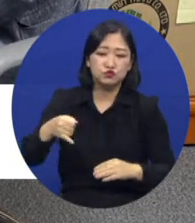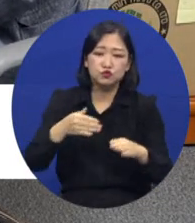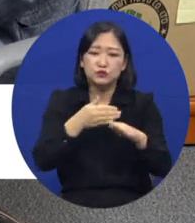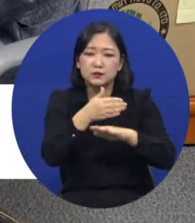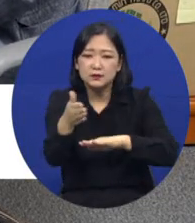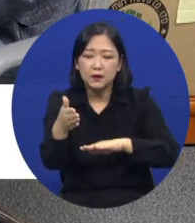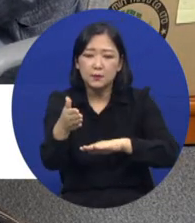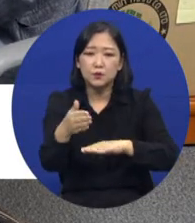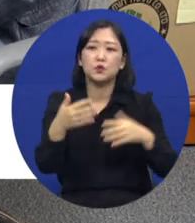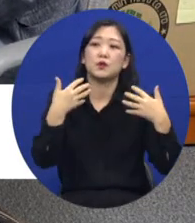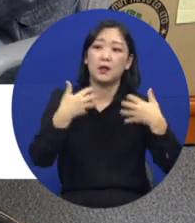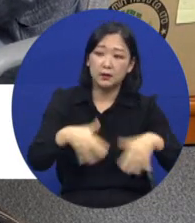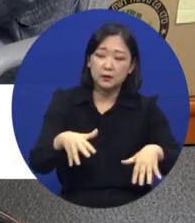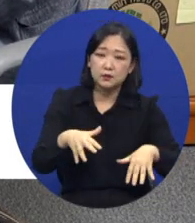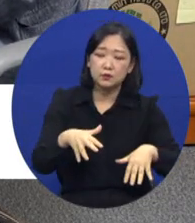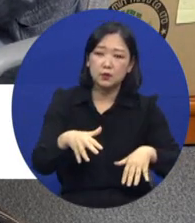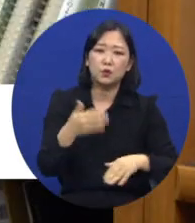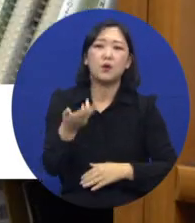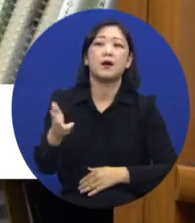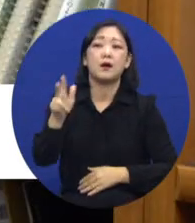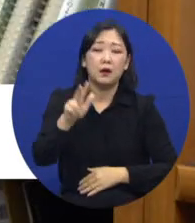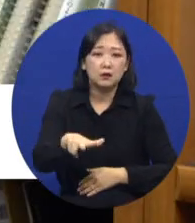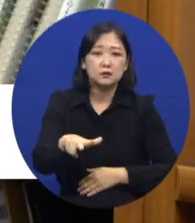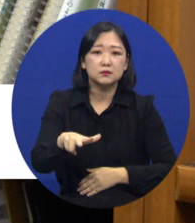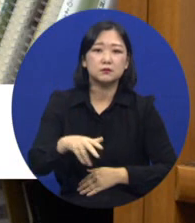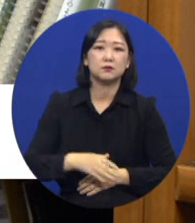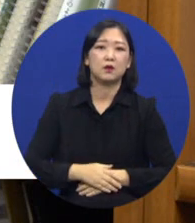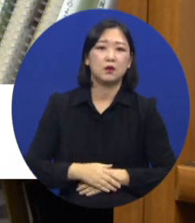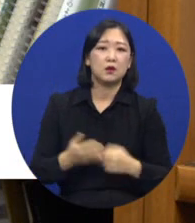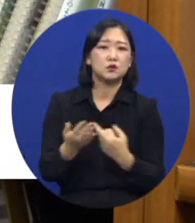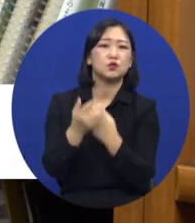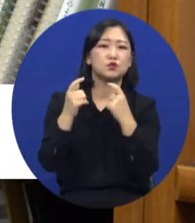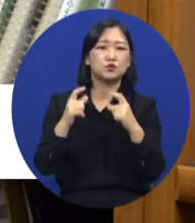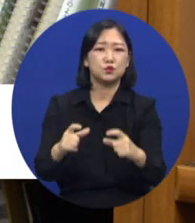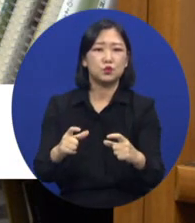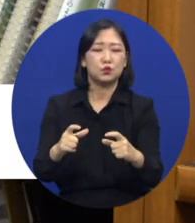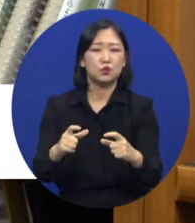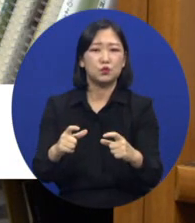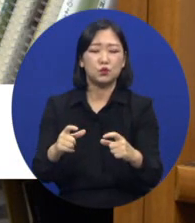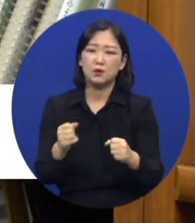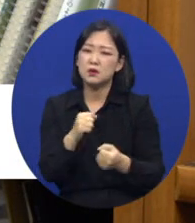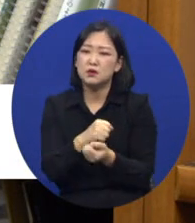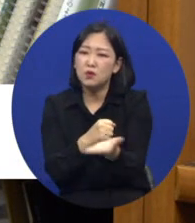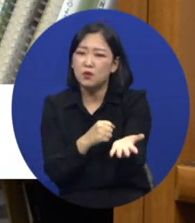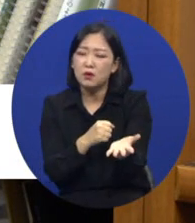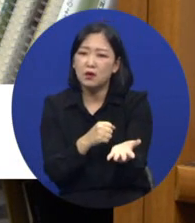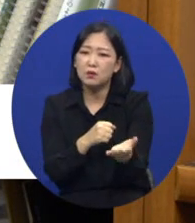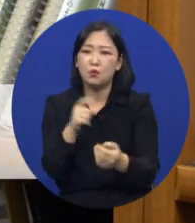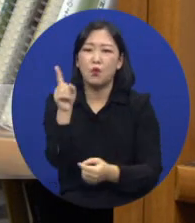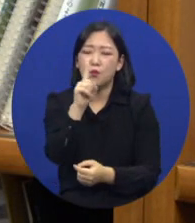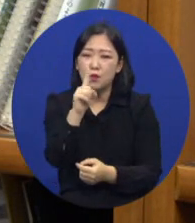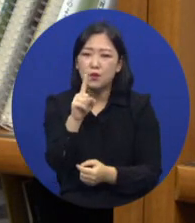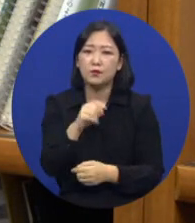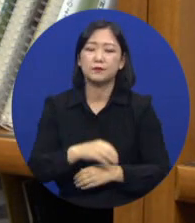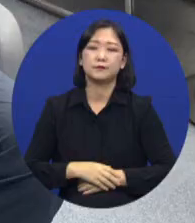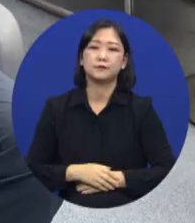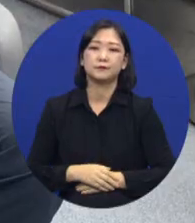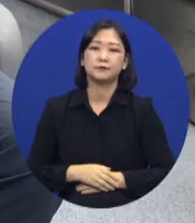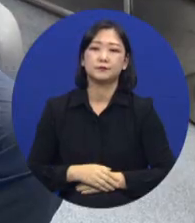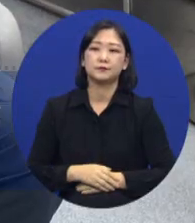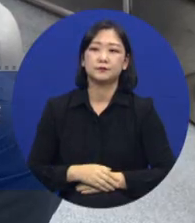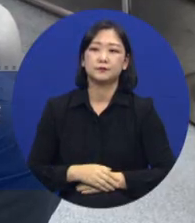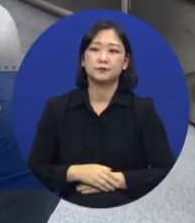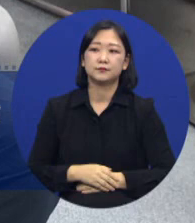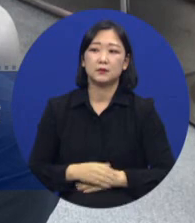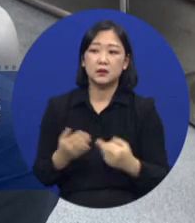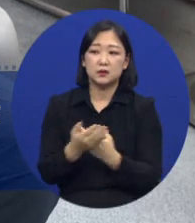세력이 조금 이렇게 약해졌다고는 하지만 그 제주에 끼치는 영향, 어떤 영향을 끼칠 것으로 예상을 하고 있습니까? 지금